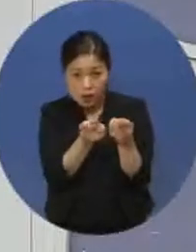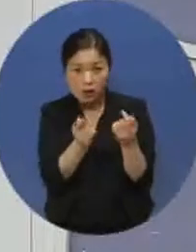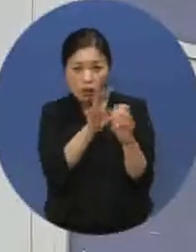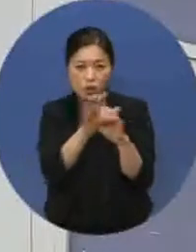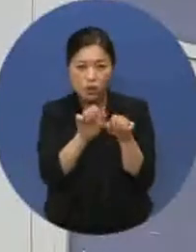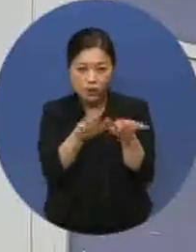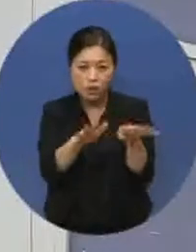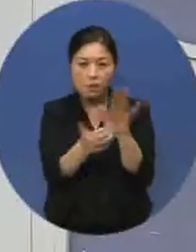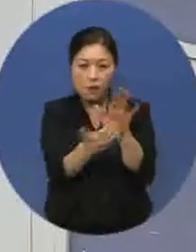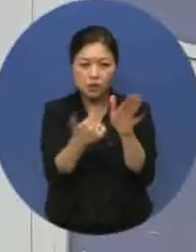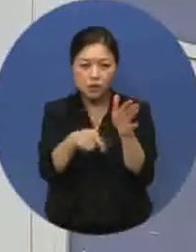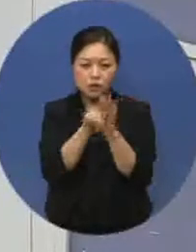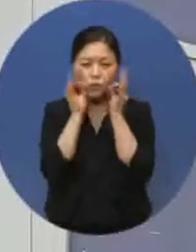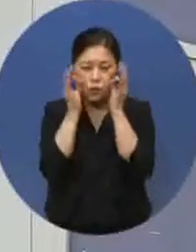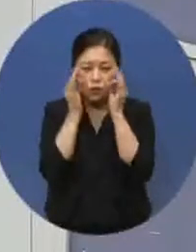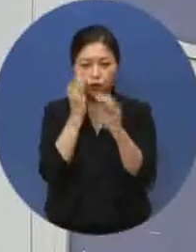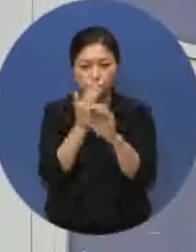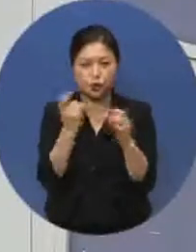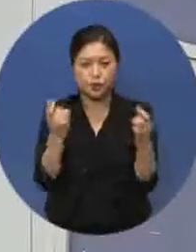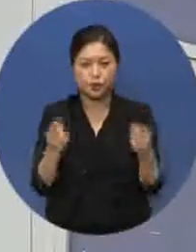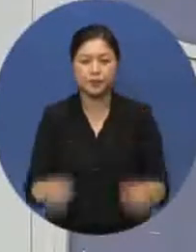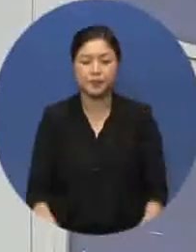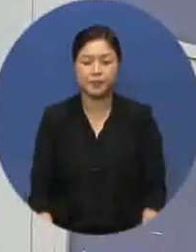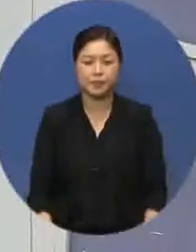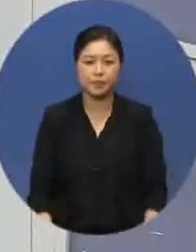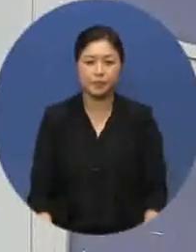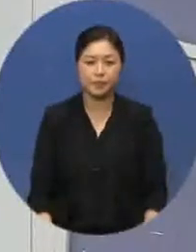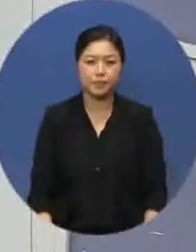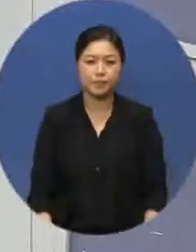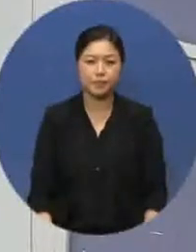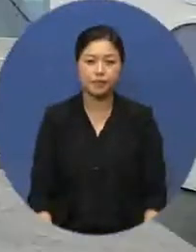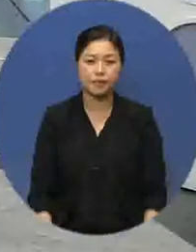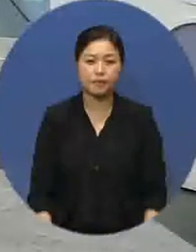확산을 방지하려고 있는 하고자 하는 노력은 하고 있습니다.